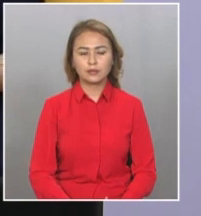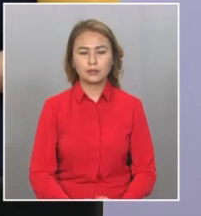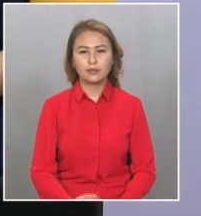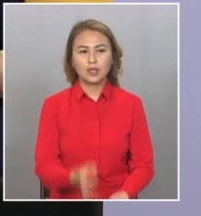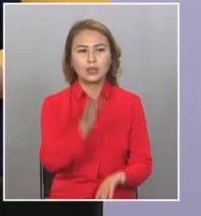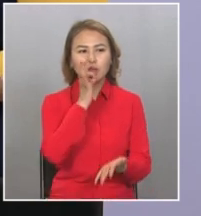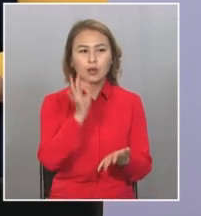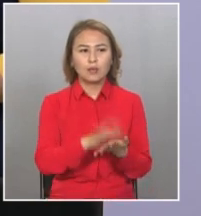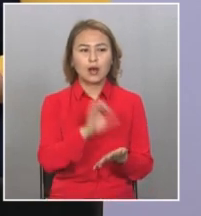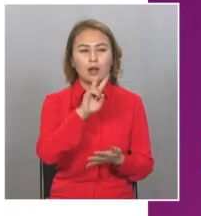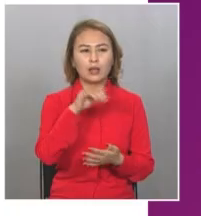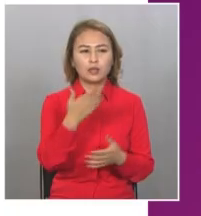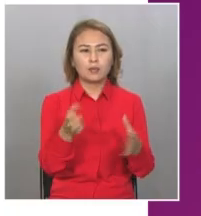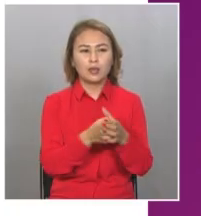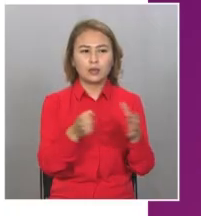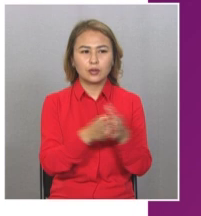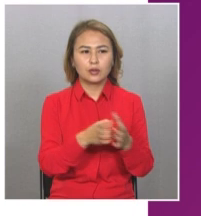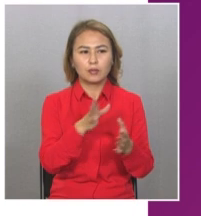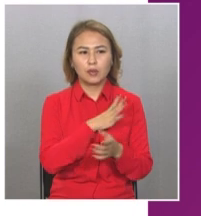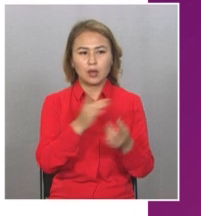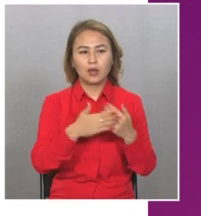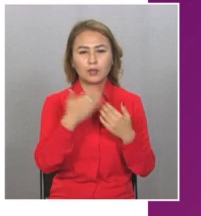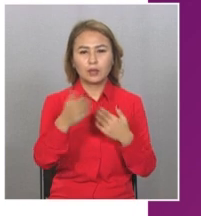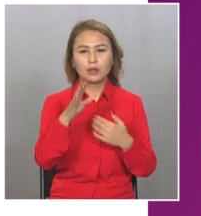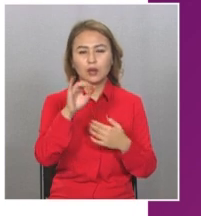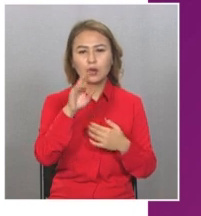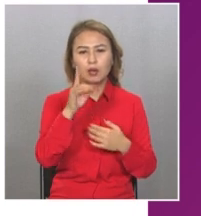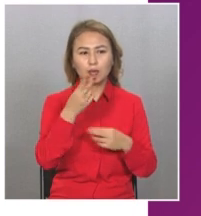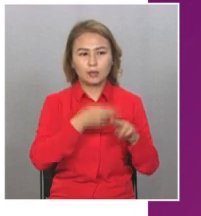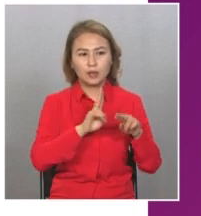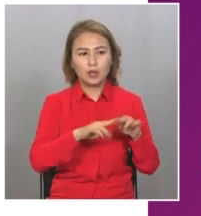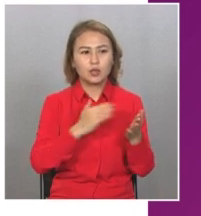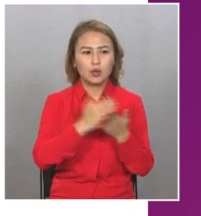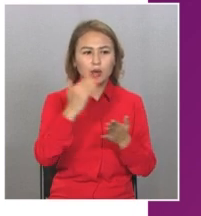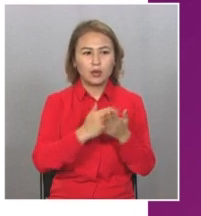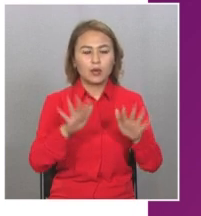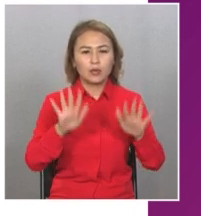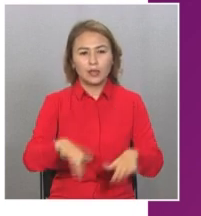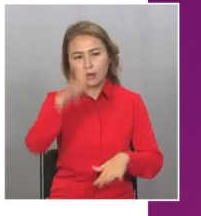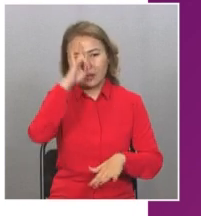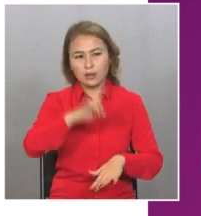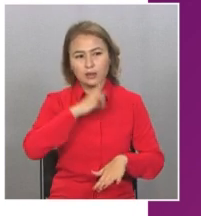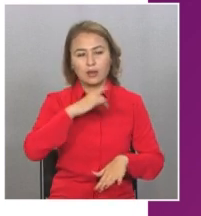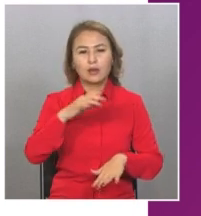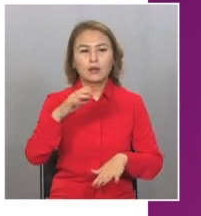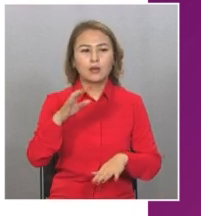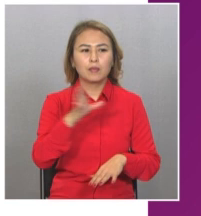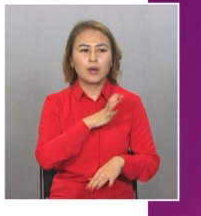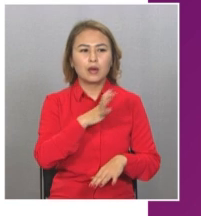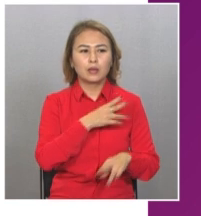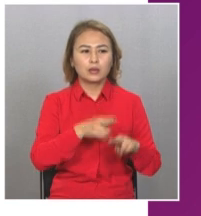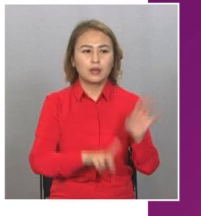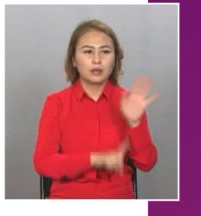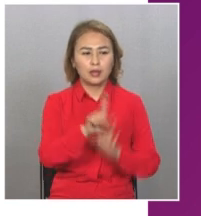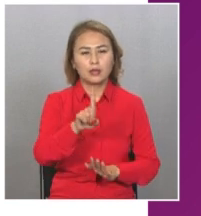Жауабы, Алаш партиясының әлеуметтік құрамына келетін болса, жоғары тап өкілдерінен қазақтардың ақсүйек тобынан